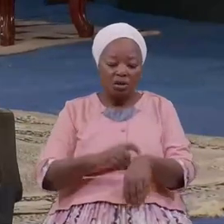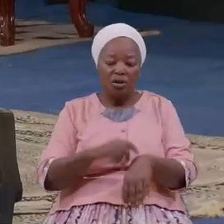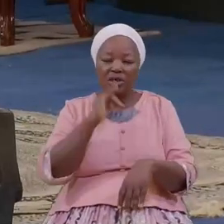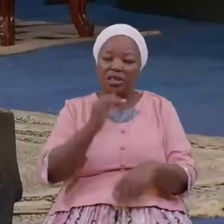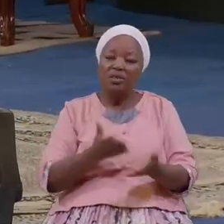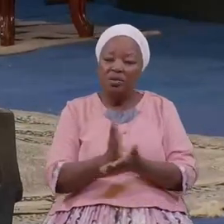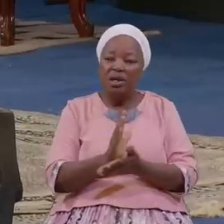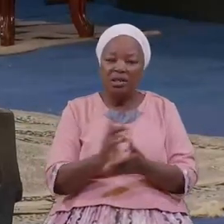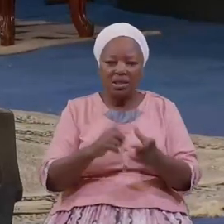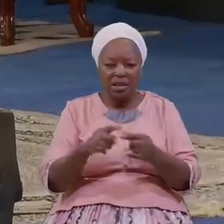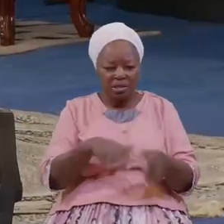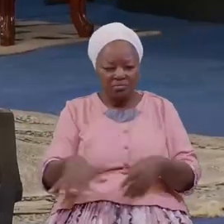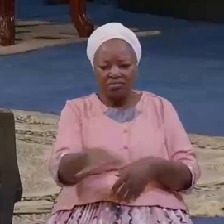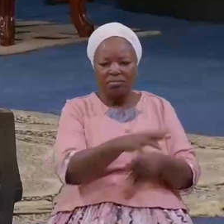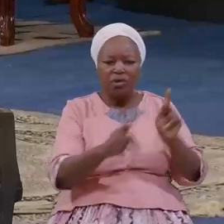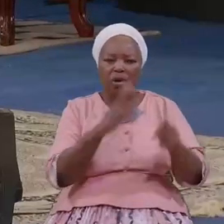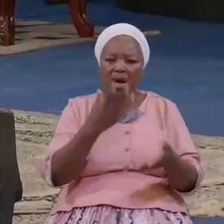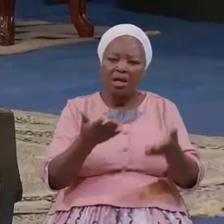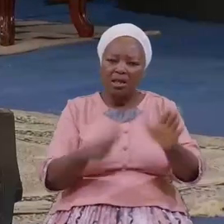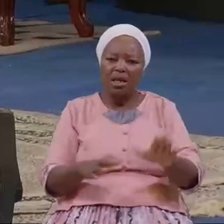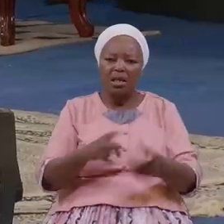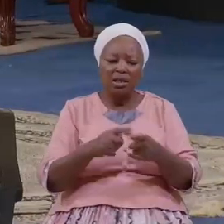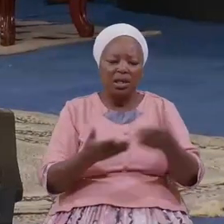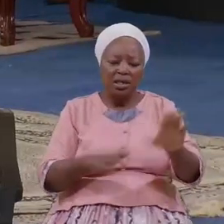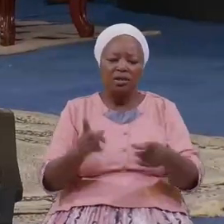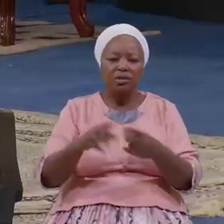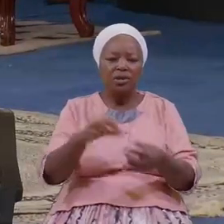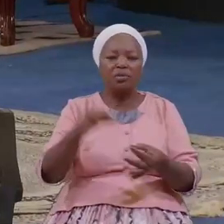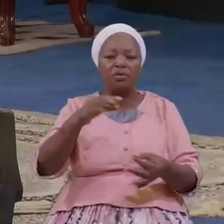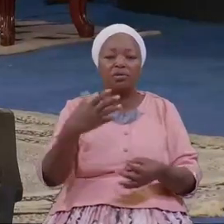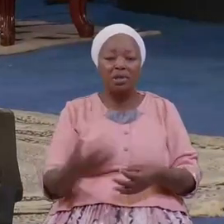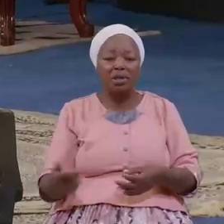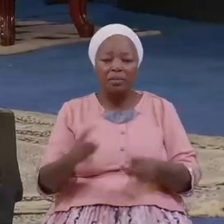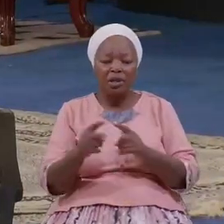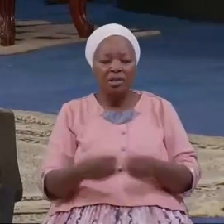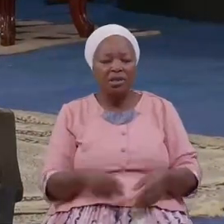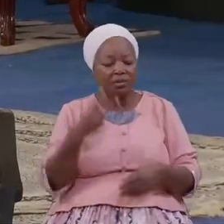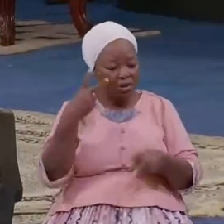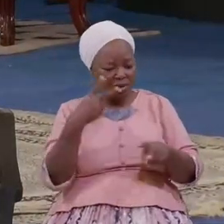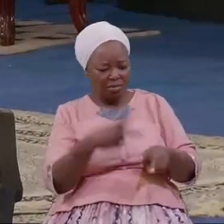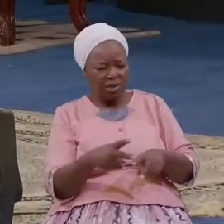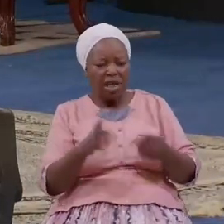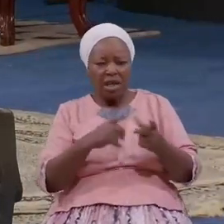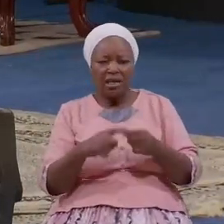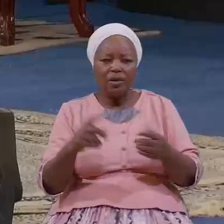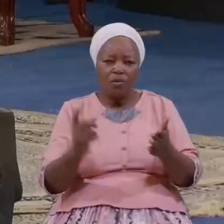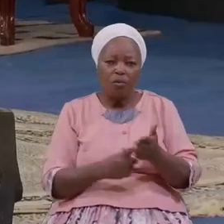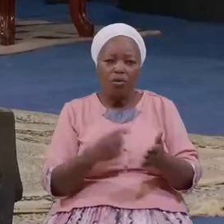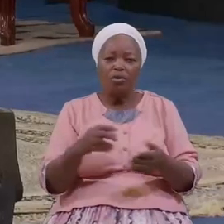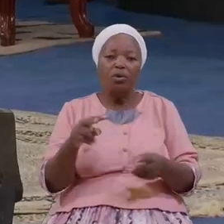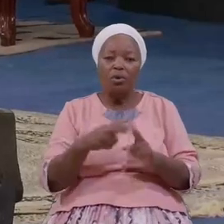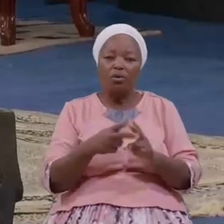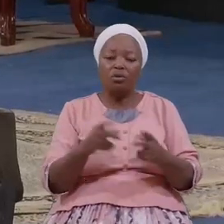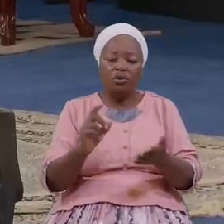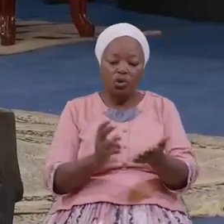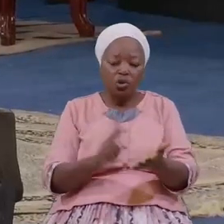soir, c'est correct. Mais ces gens sont spirituels aux choses spirituelles. Mais ils observaient